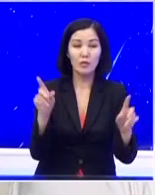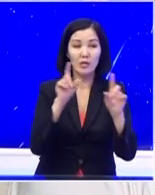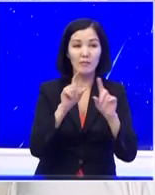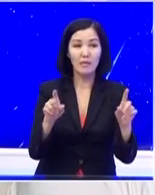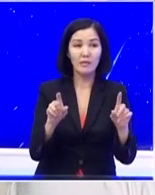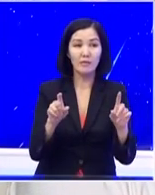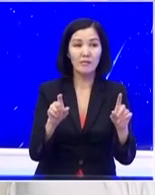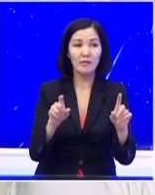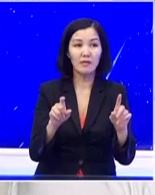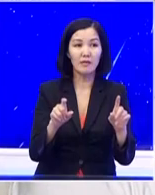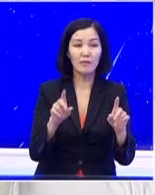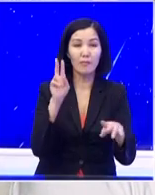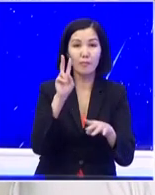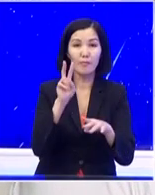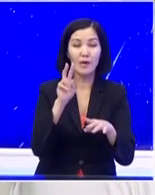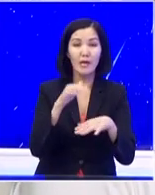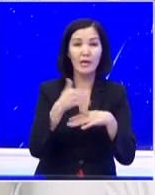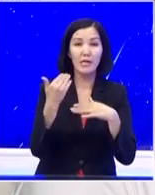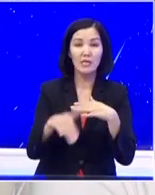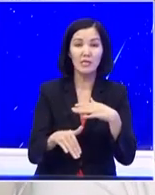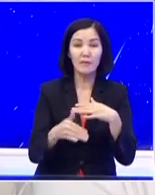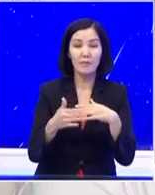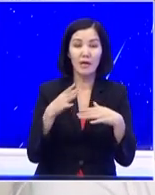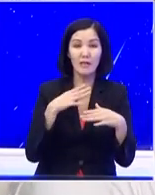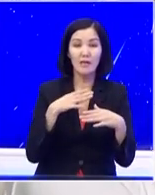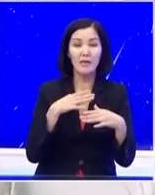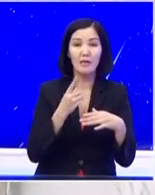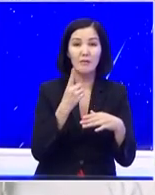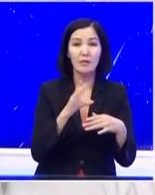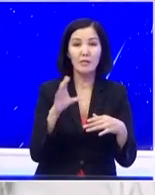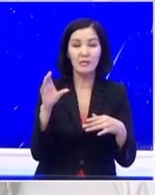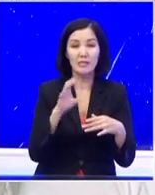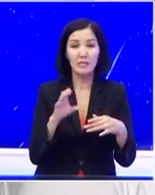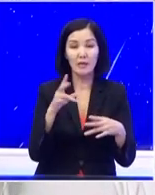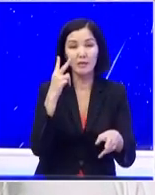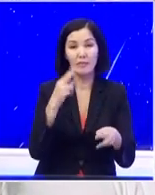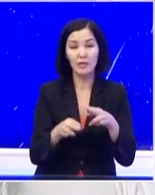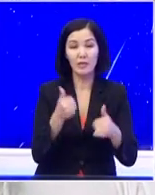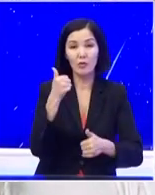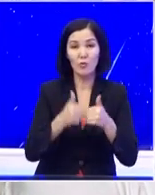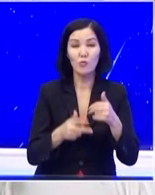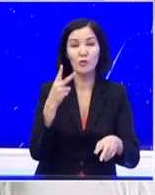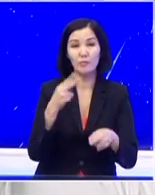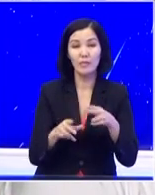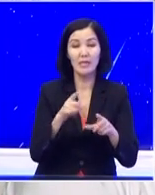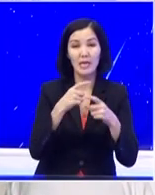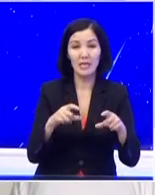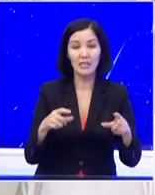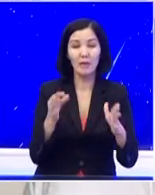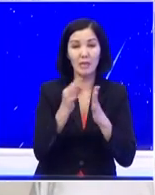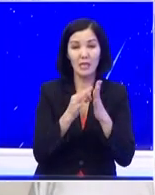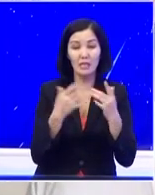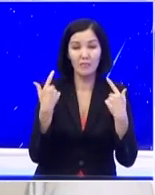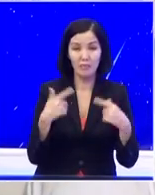кішкене кешігіп бардық. 12 сентябрьде бардық, ол 1 сентябрьде бітіп кетеді екен. Конкурс бітті, экзамен бітті, тест бітті,